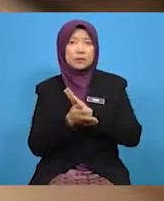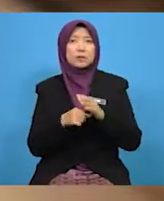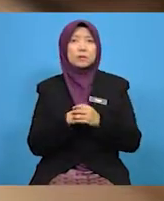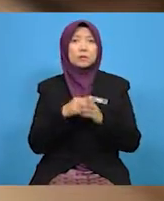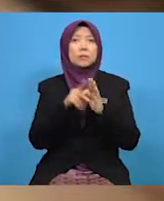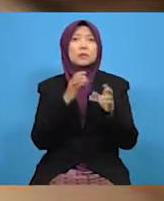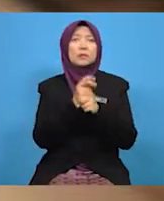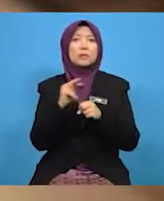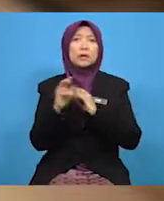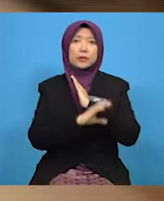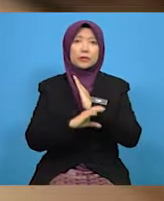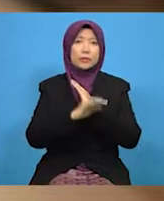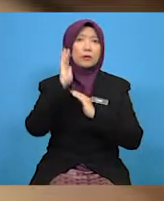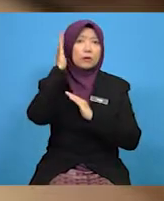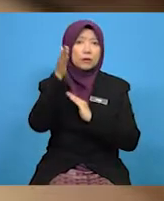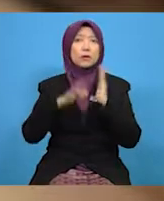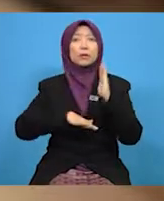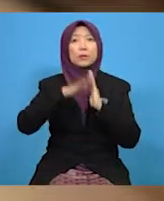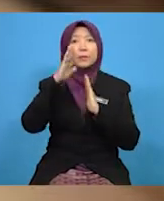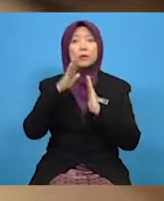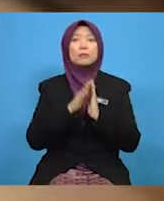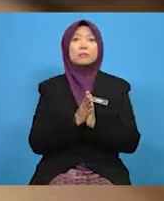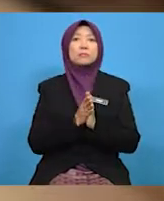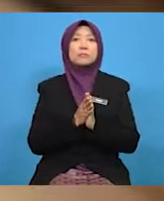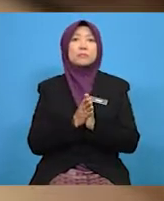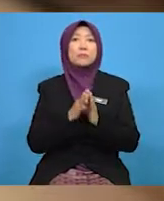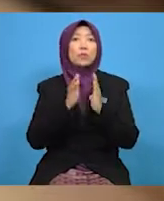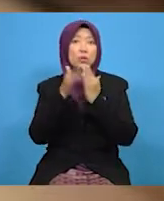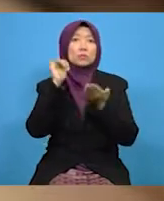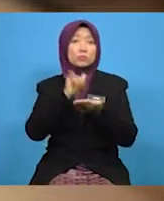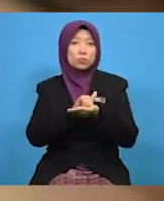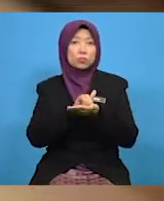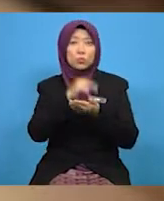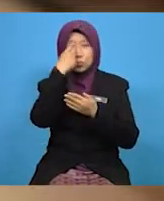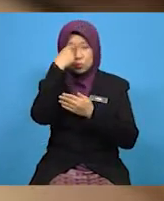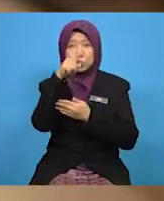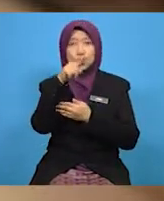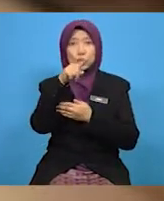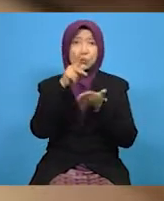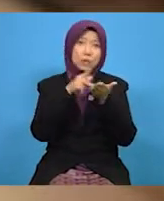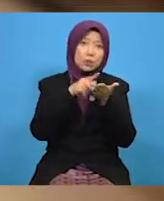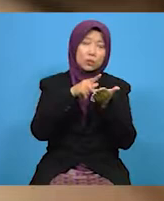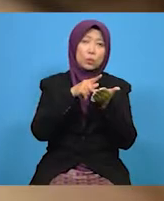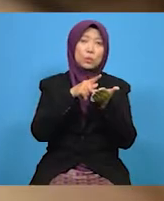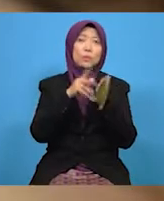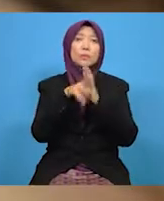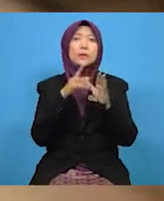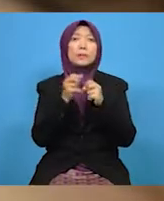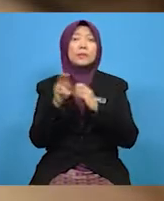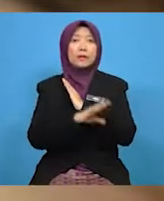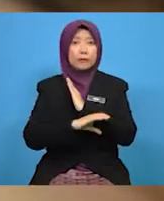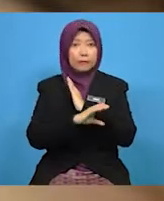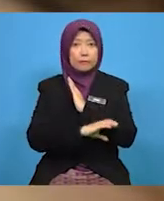pendapatan negara akan terlebih anggar. Oleh itu, untuk menghitung pendapatan negara,